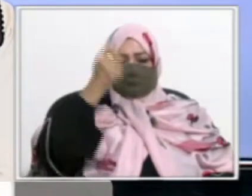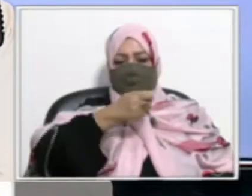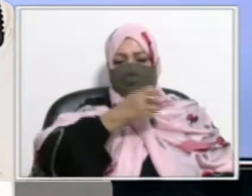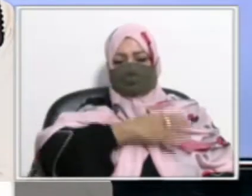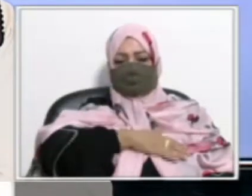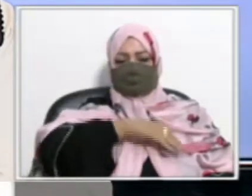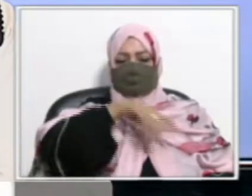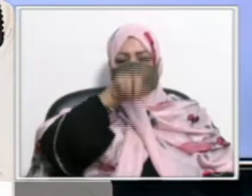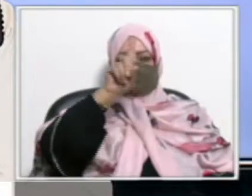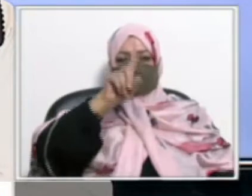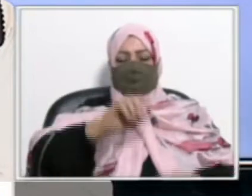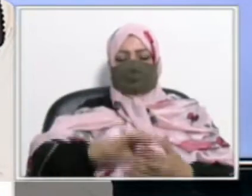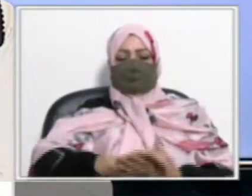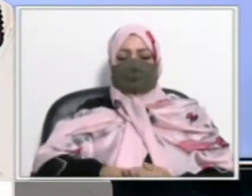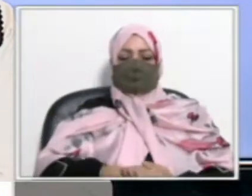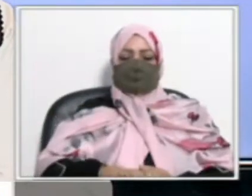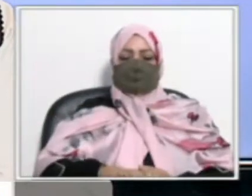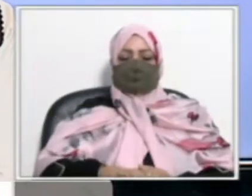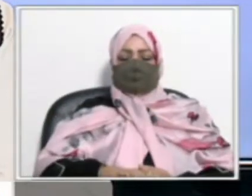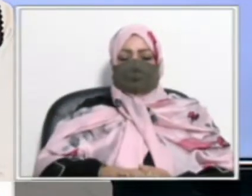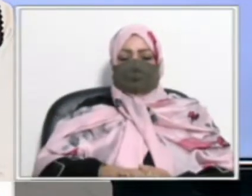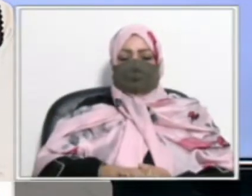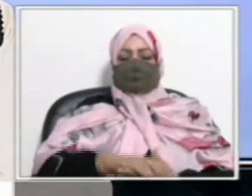من زميلك إن شاء الله. نعم تفضل.